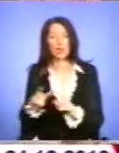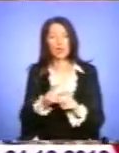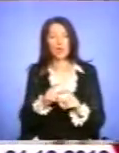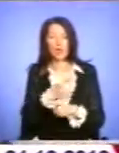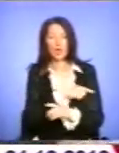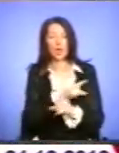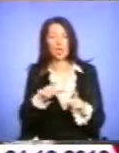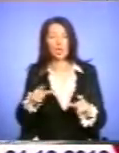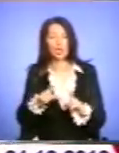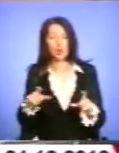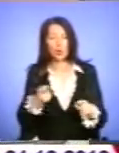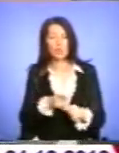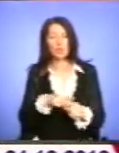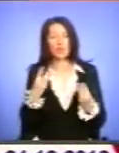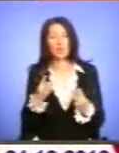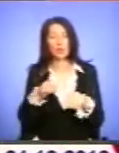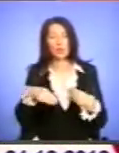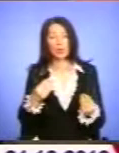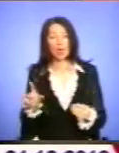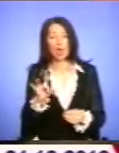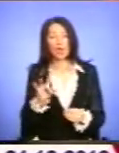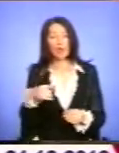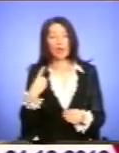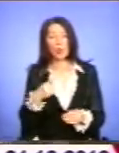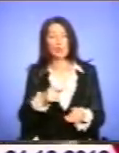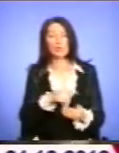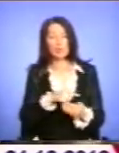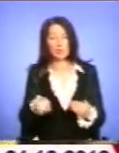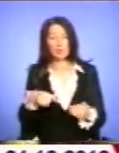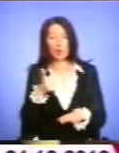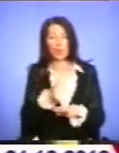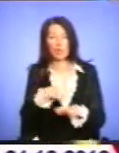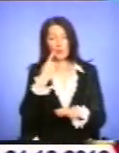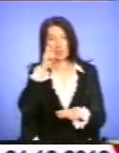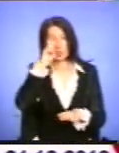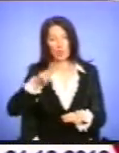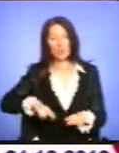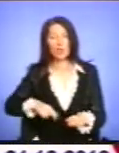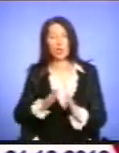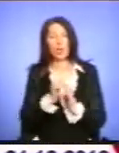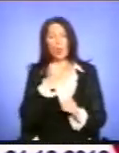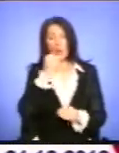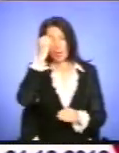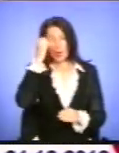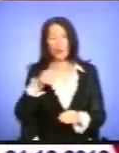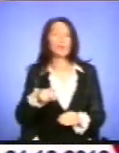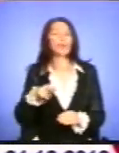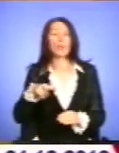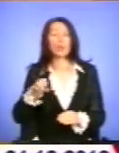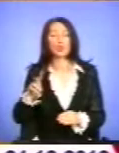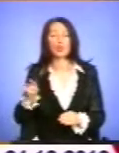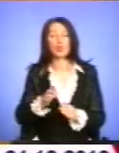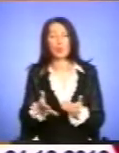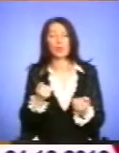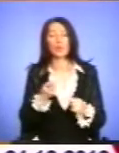влади передадуть у райони області, зазначив голова облдержадміністрації. Подякував пластунам, що вони підтримують цю традицію.